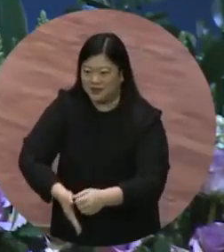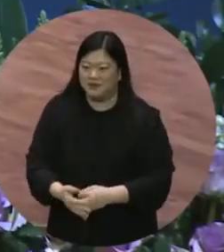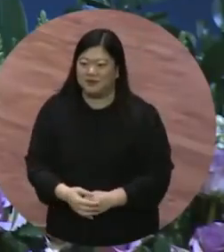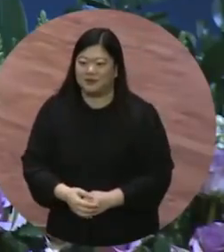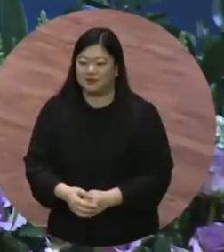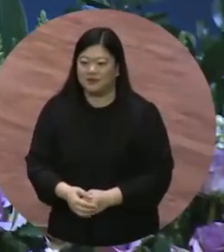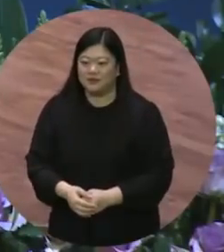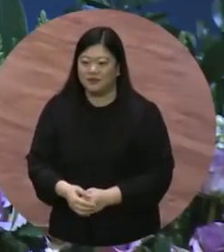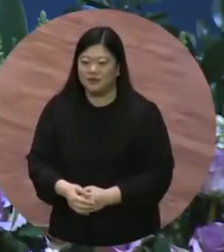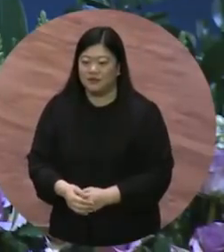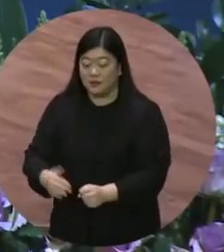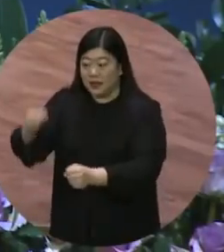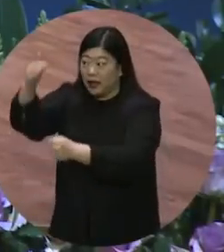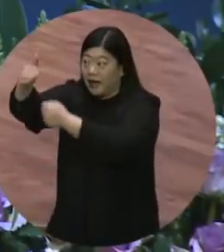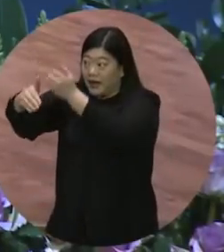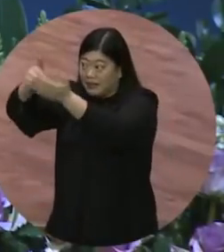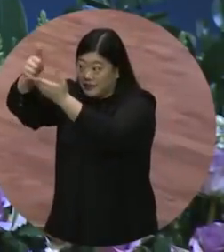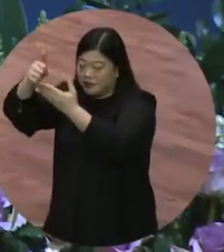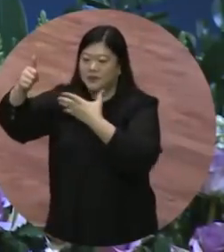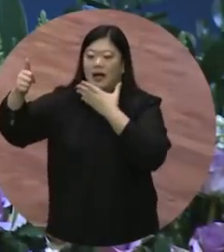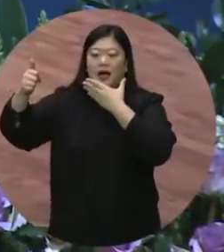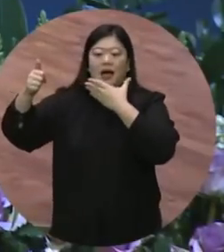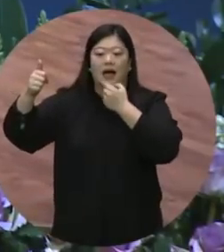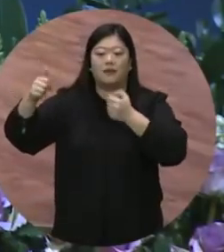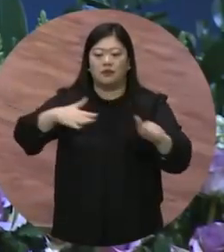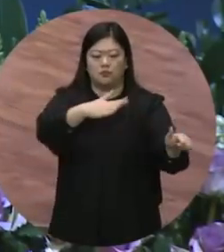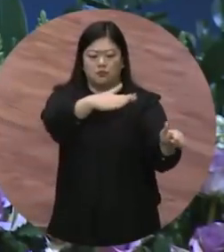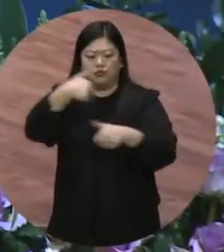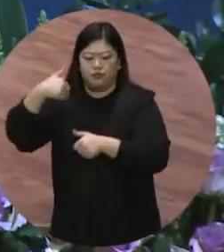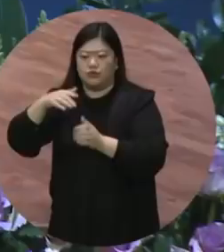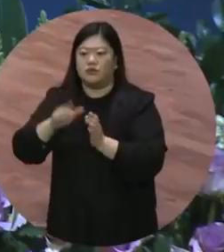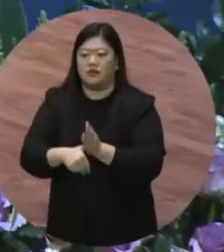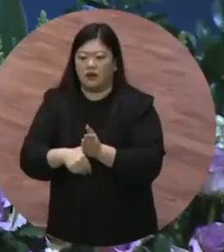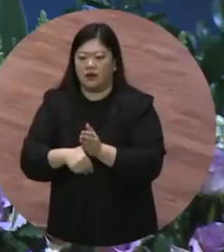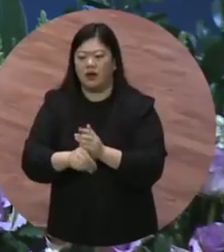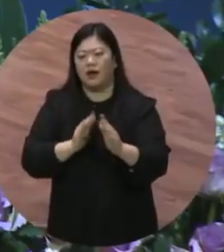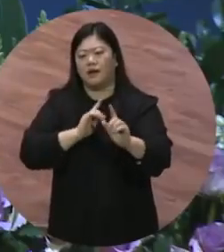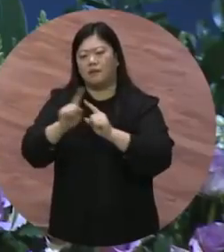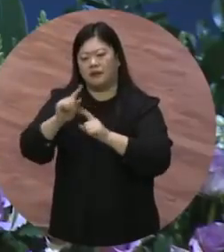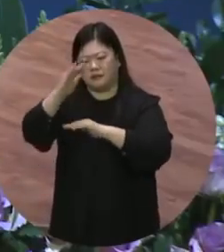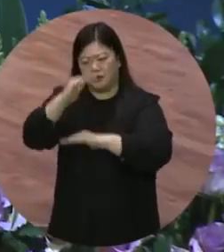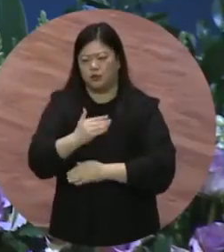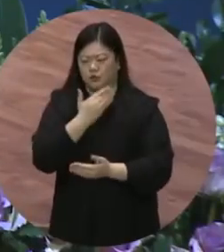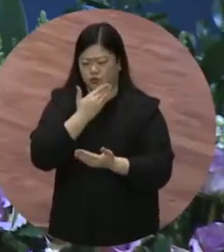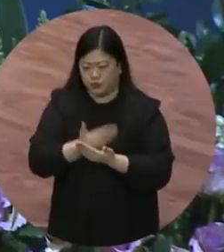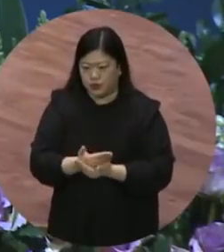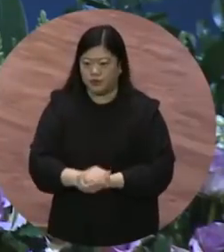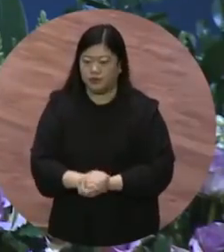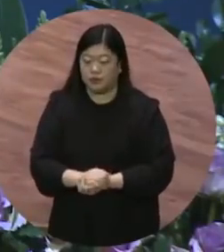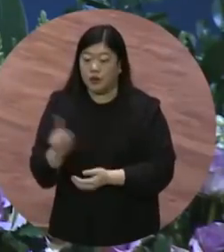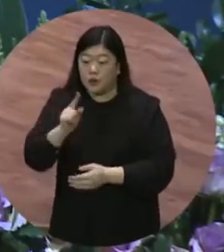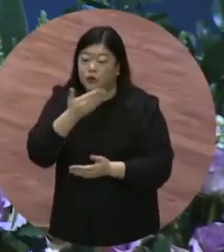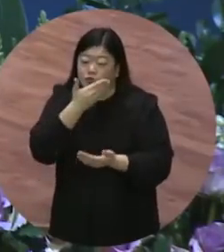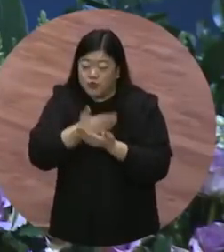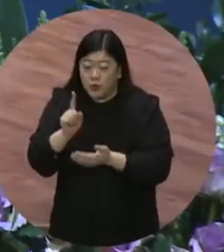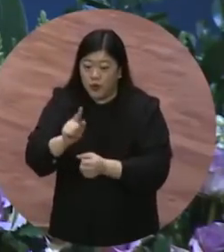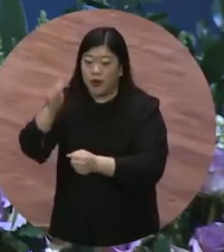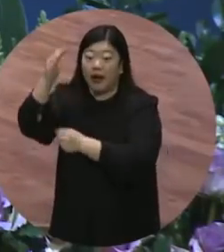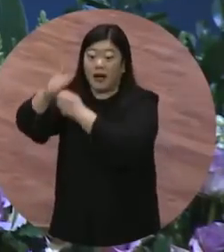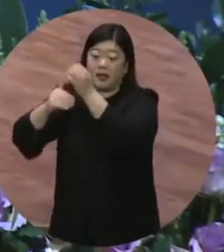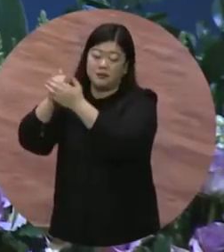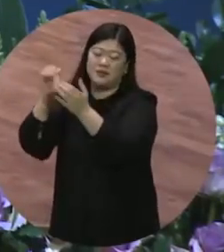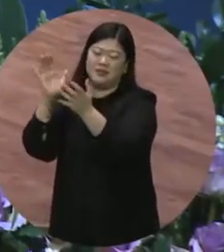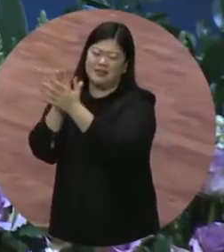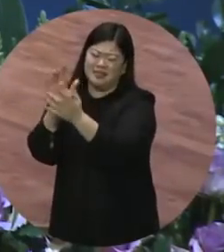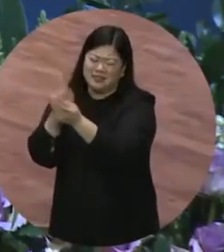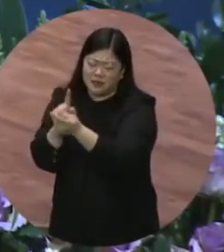있을 때 하나님이 주신 말씀입니다. 근데 중요한 것은 하나님이 아브라함을 찾아오셨다는 겁니다. 왜 하나님이